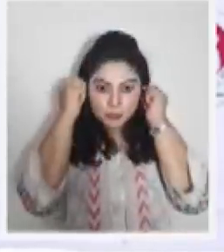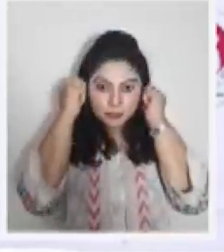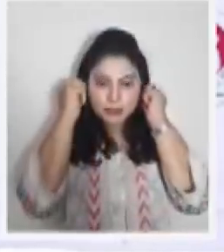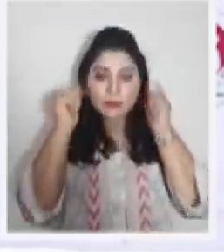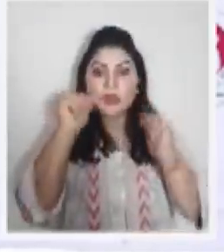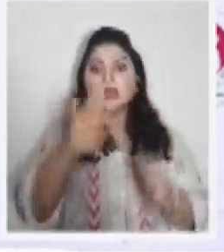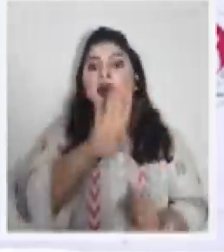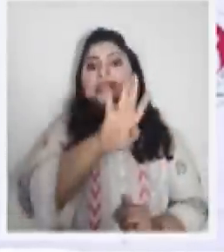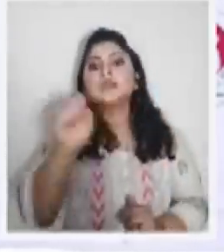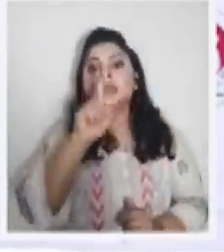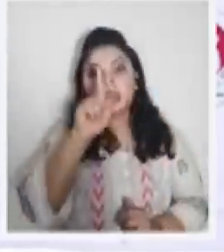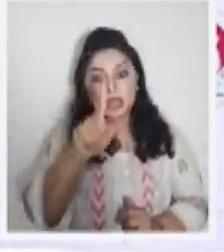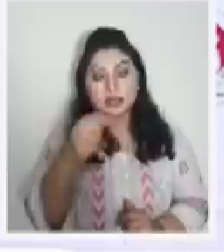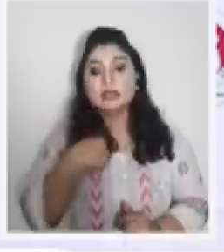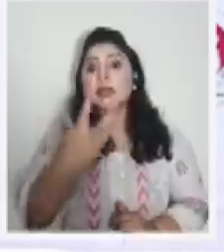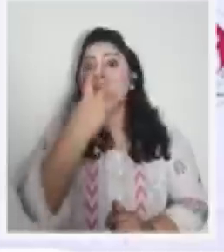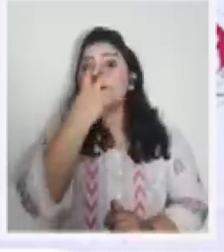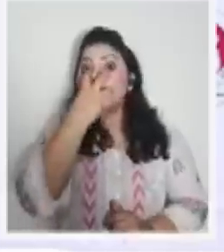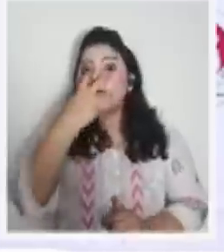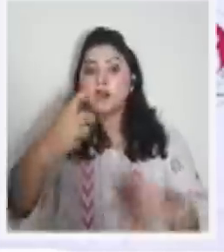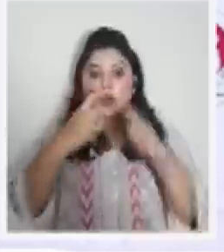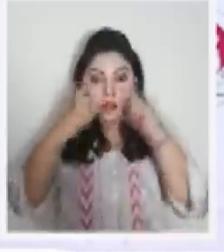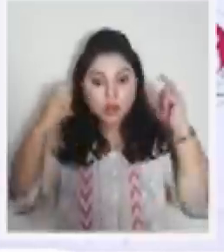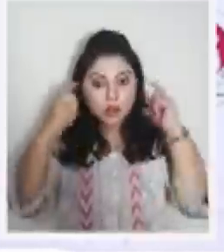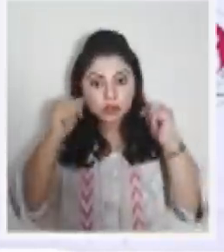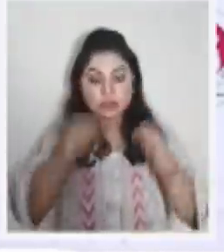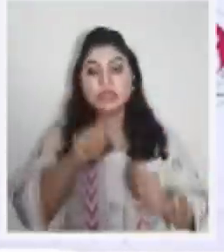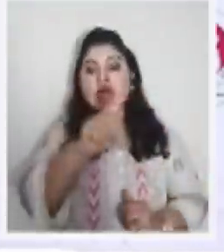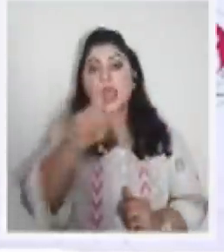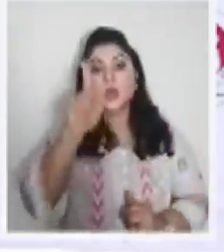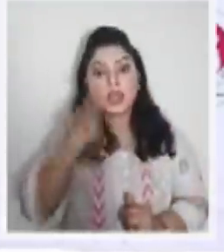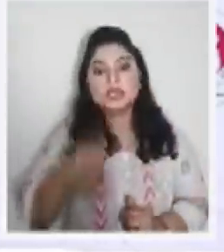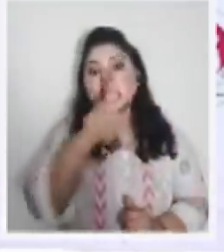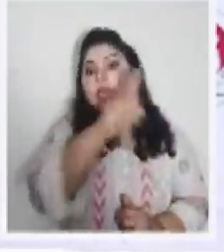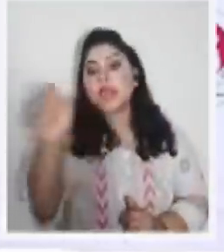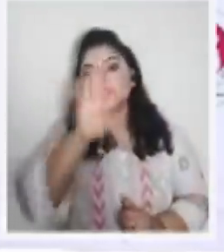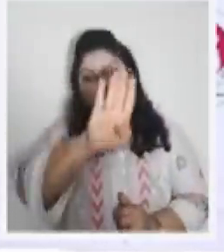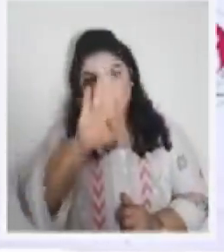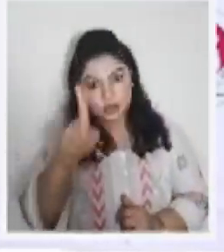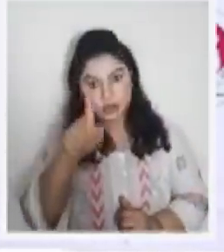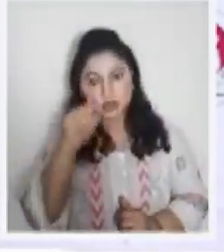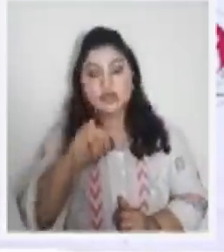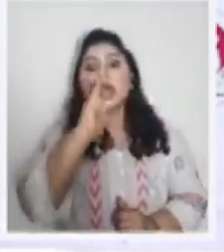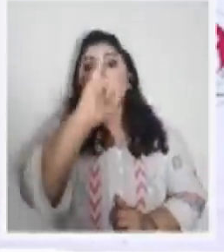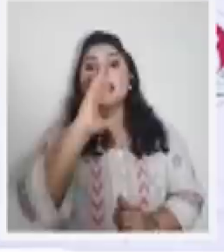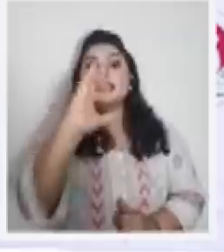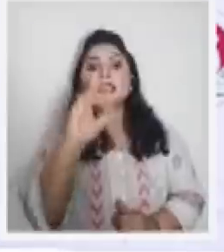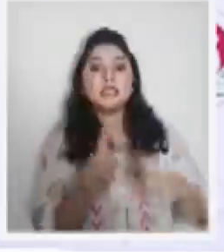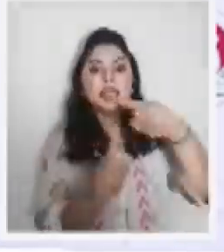14775টি, সারা দেশে আইসিইউ বেডের সংখ্যা 401টি, সারা দেশে অক্সিজেন সিলিন্ডারের সংখ্যা